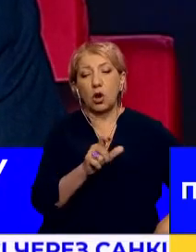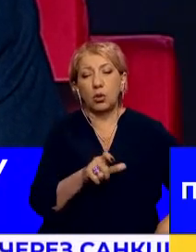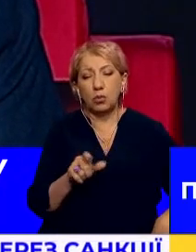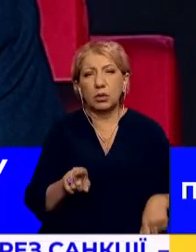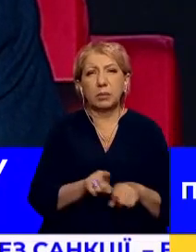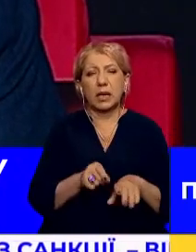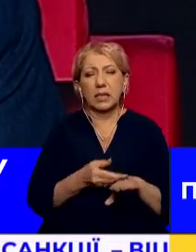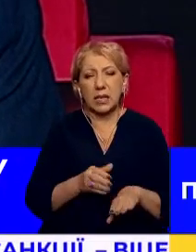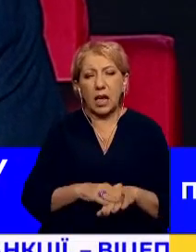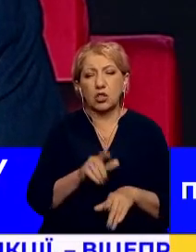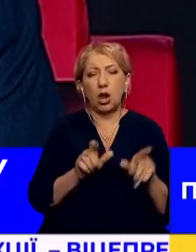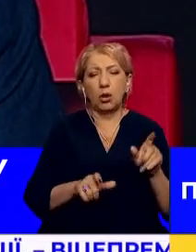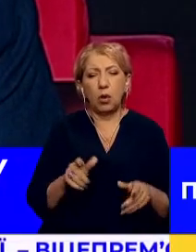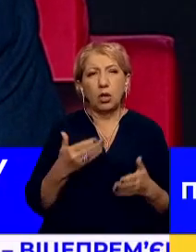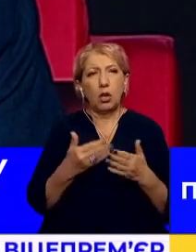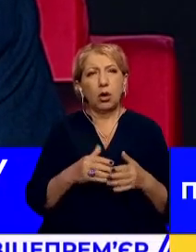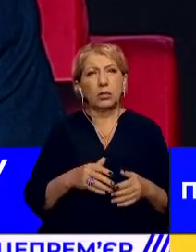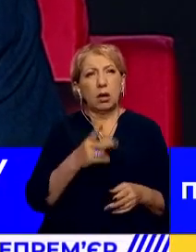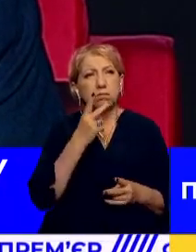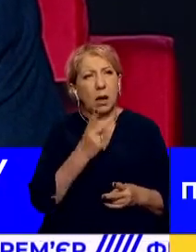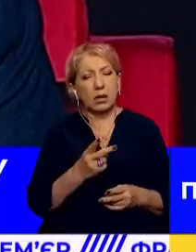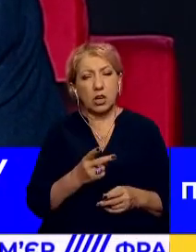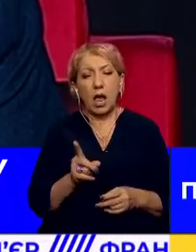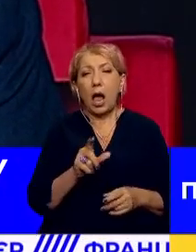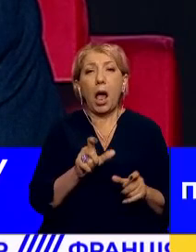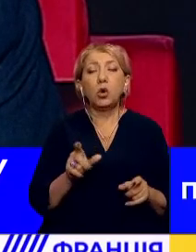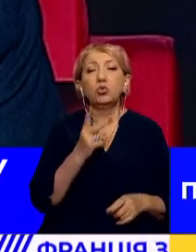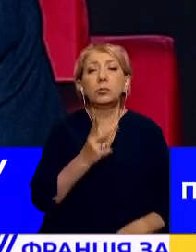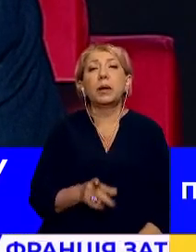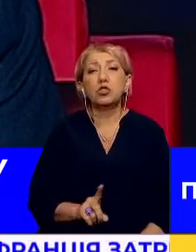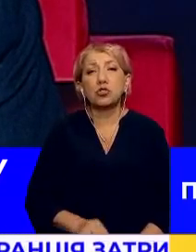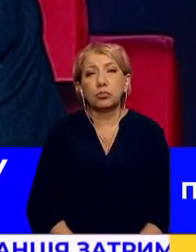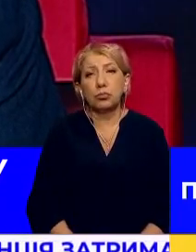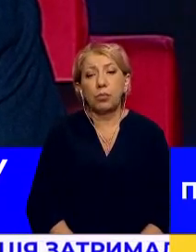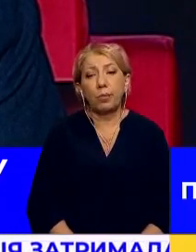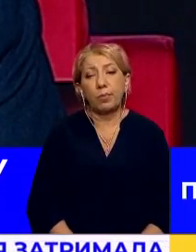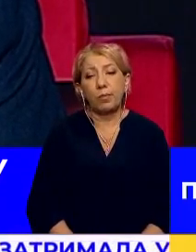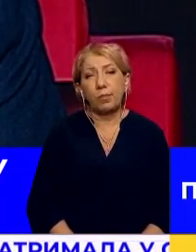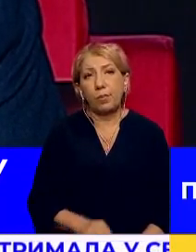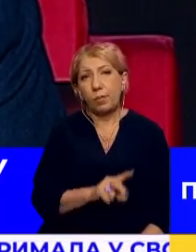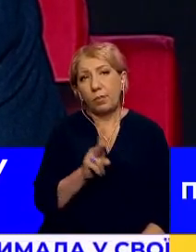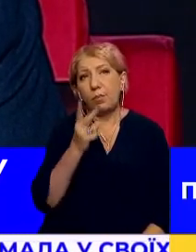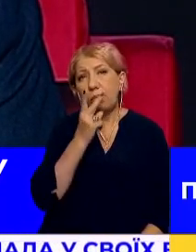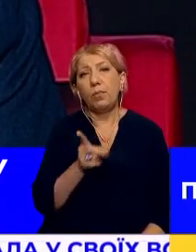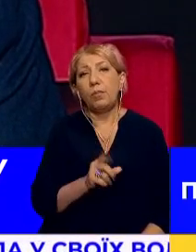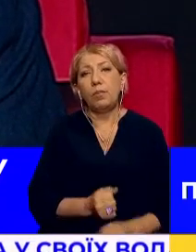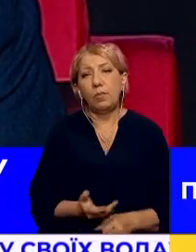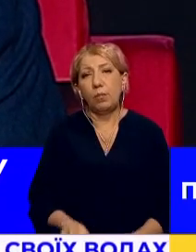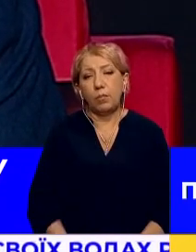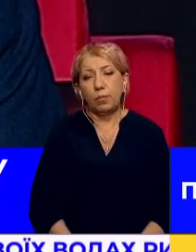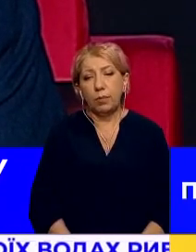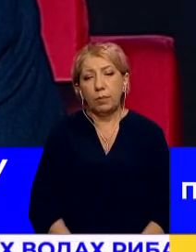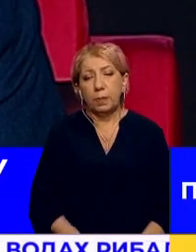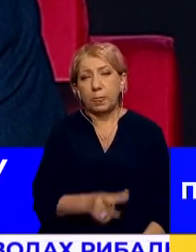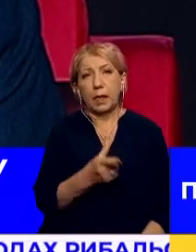так тяжко, що люди от бачать, що... Щось люди бачать? Угу. Вони щось бачать? Де